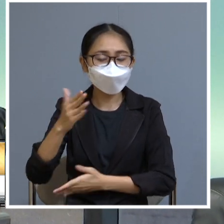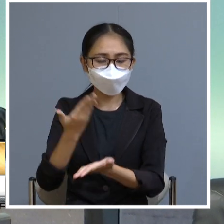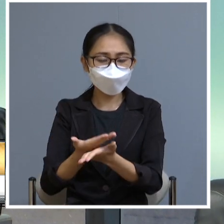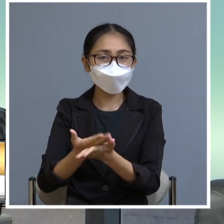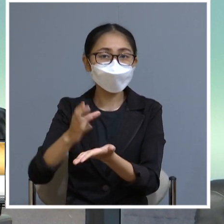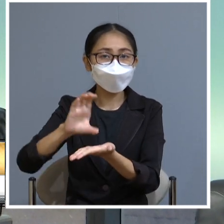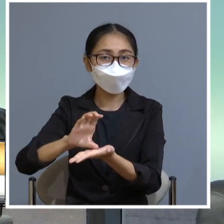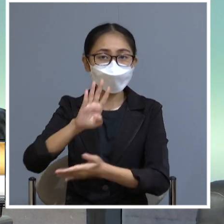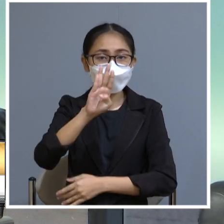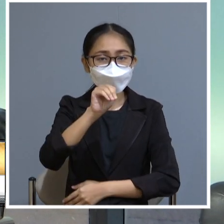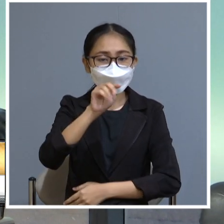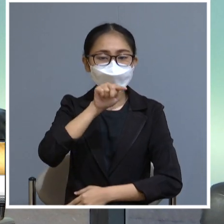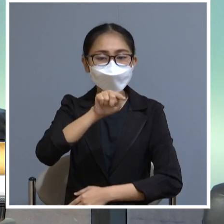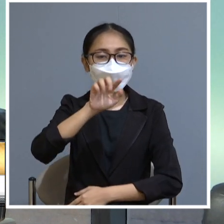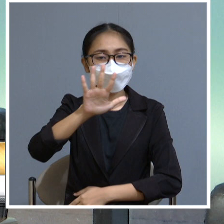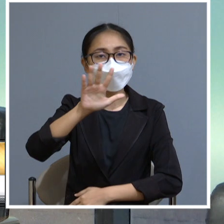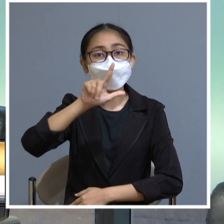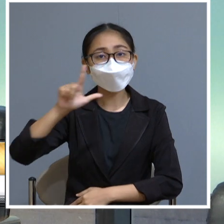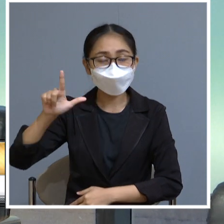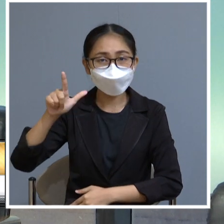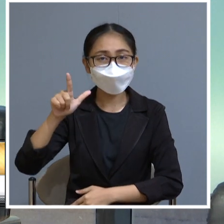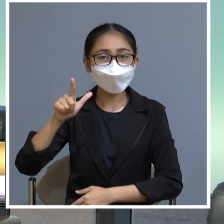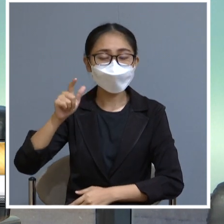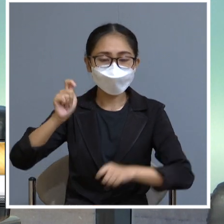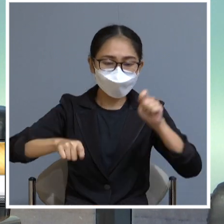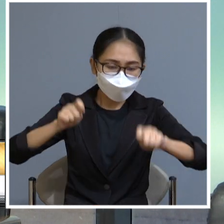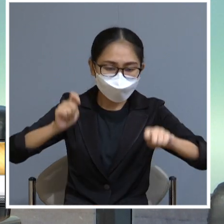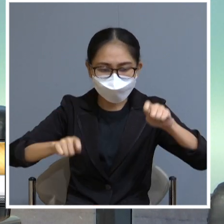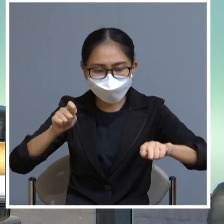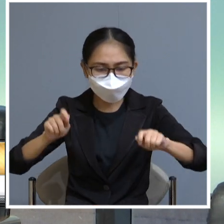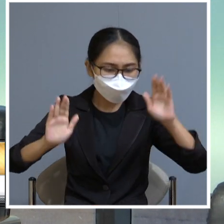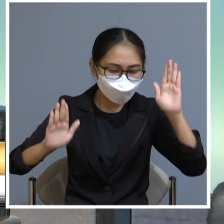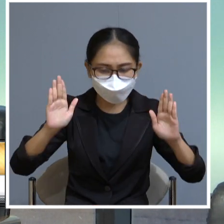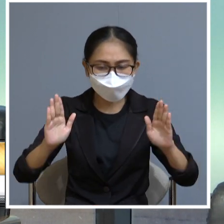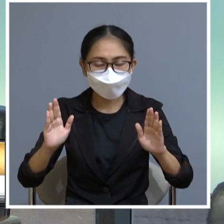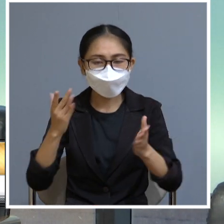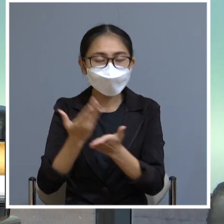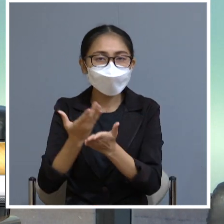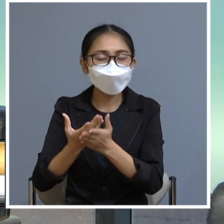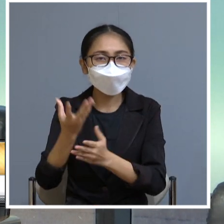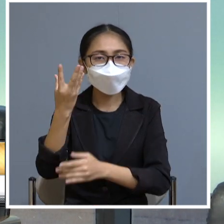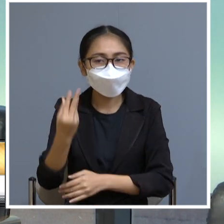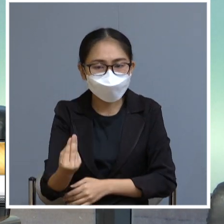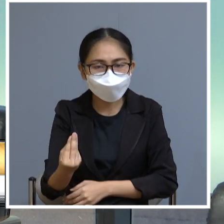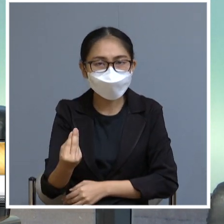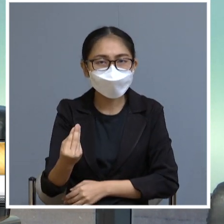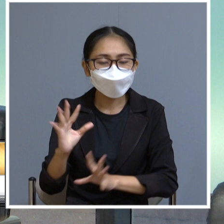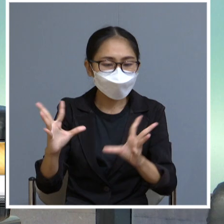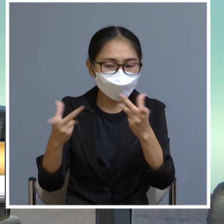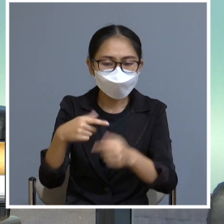ท่านบรทาน 40.5 ล้านประมูลงานถ้าไหนไม่ทราบ วงเงินหายไปสิบกวาล้าน